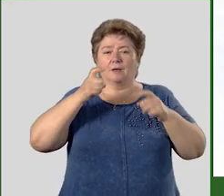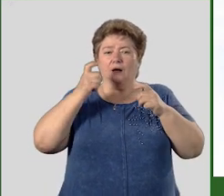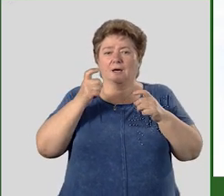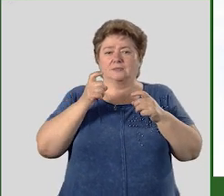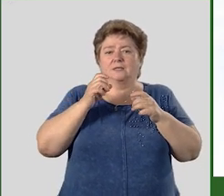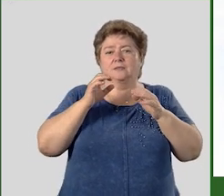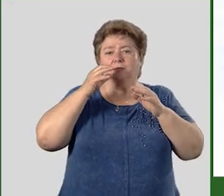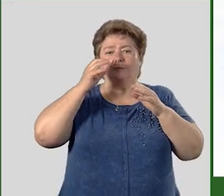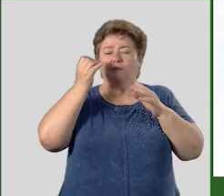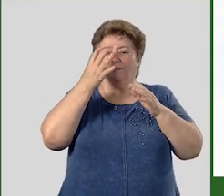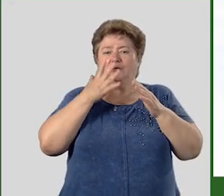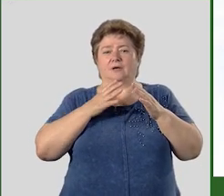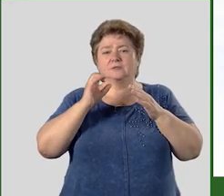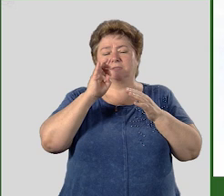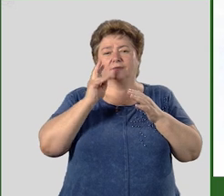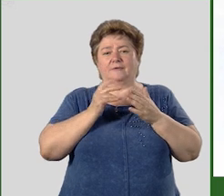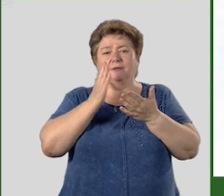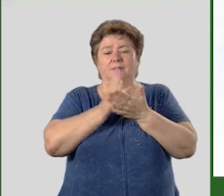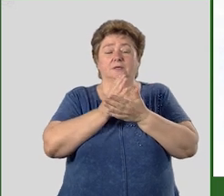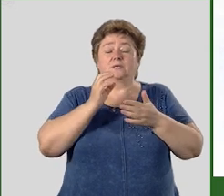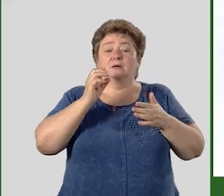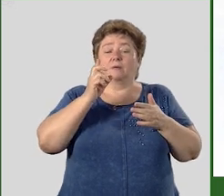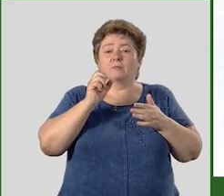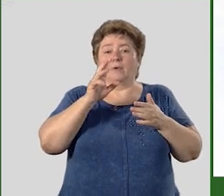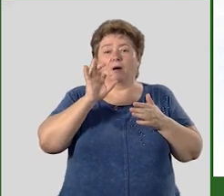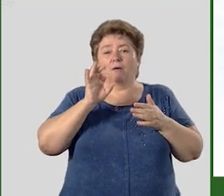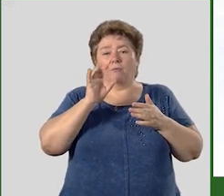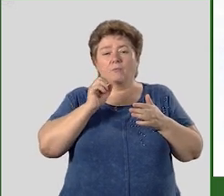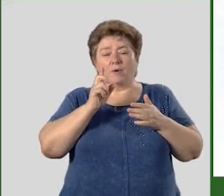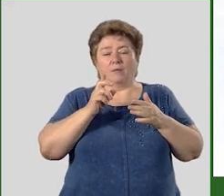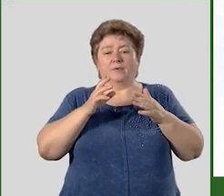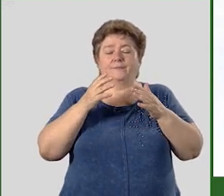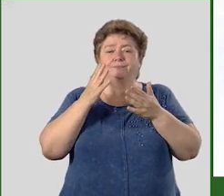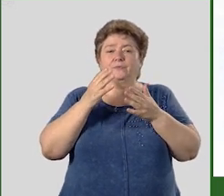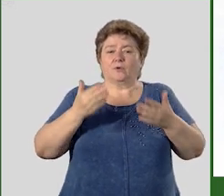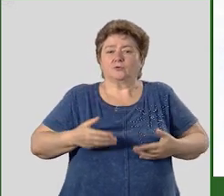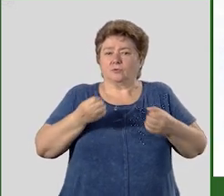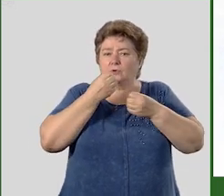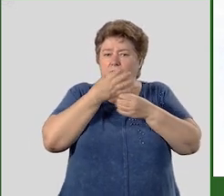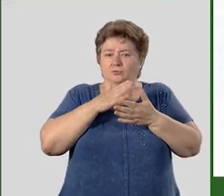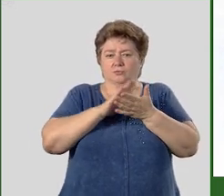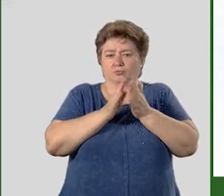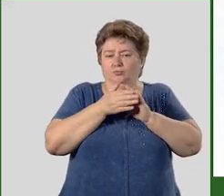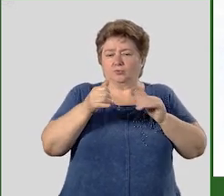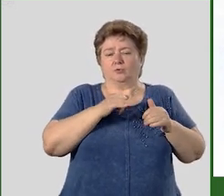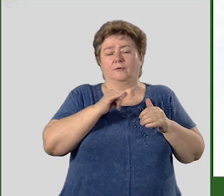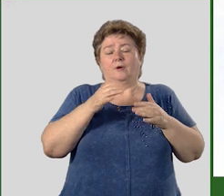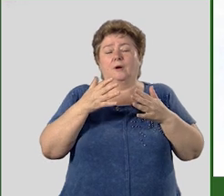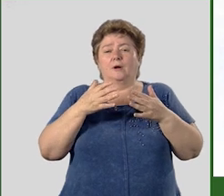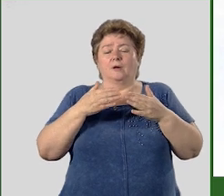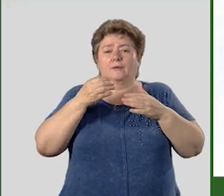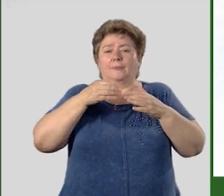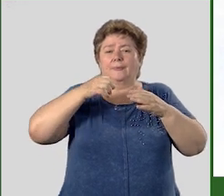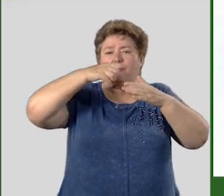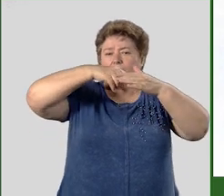Хозяином африканских саванн является баобаб. Он прекрасно приспособился к местным условиям. Его